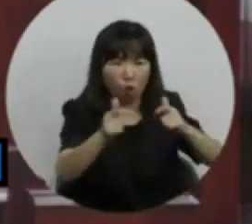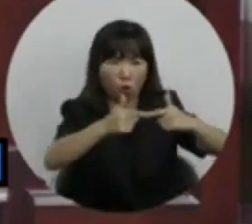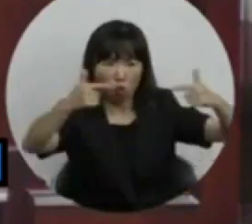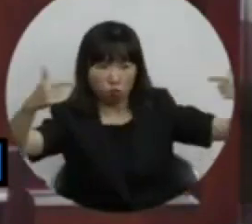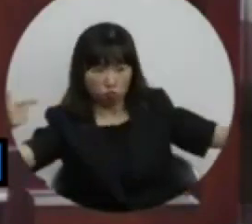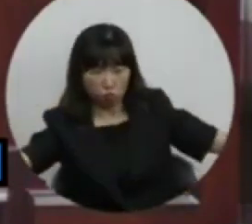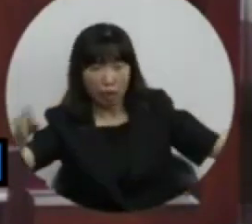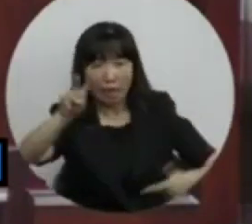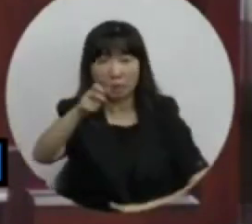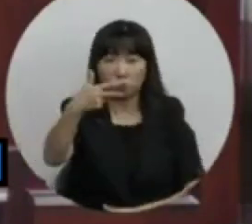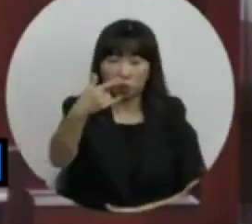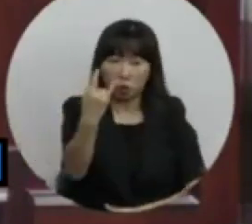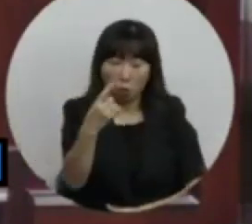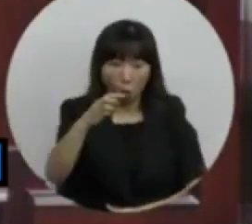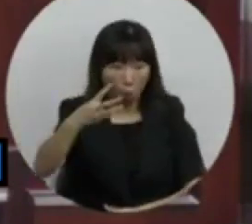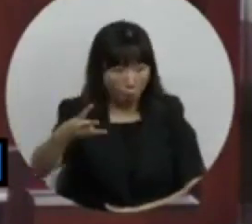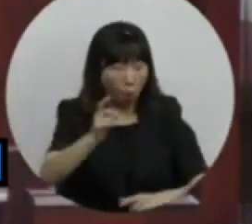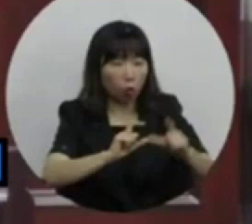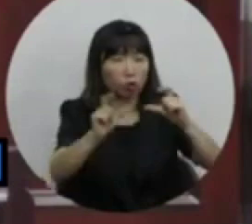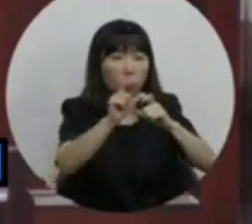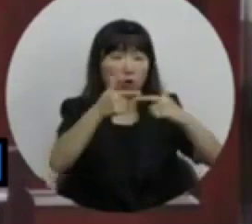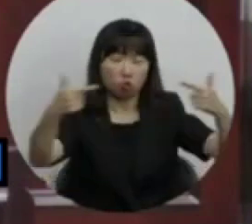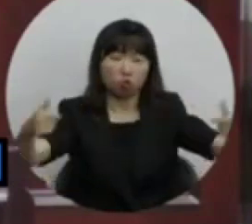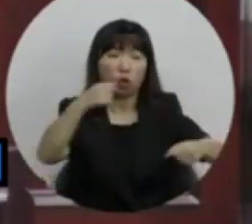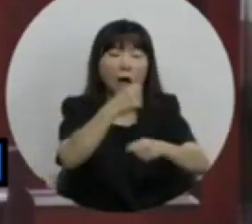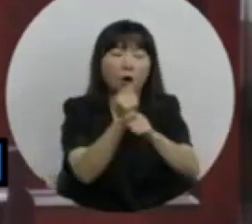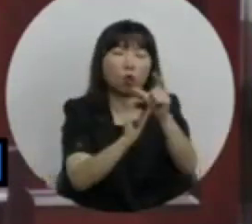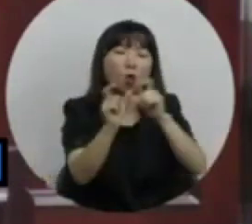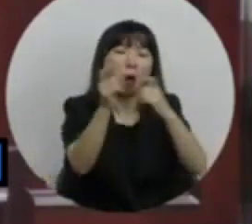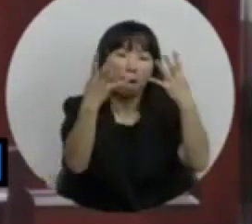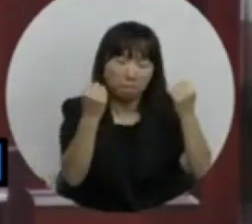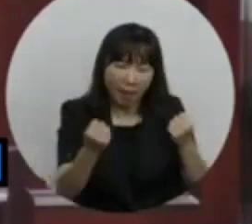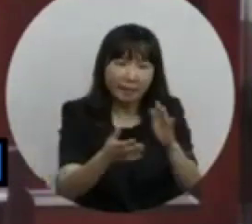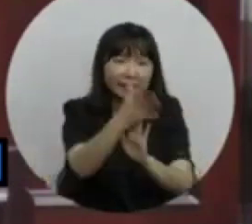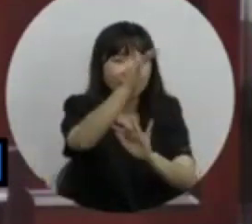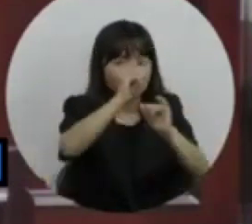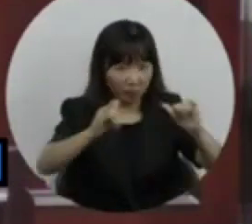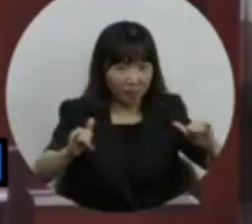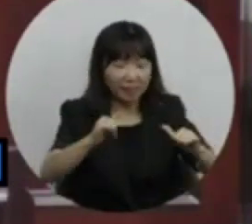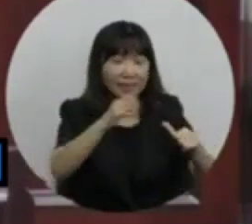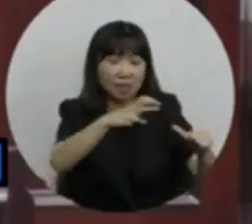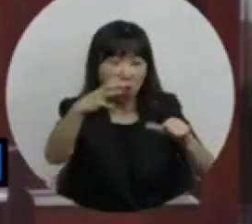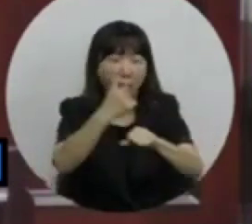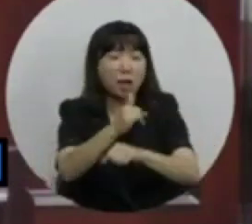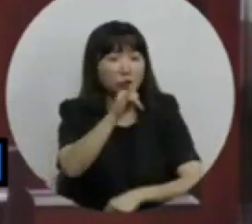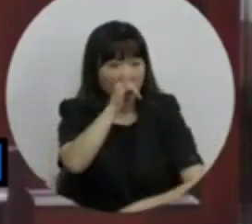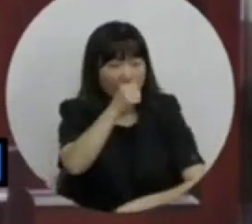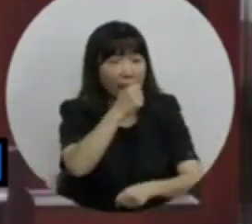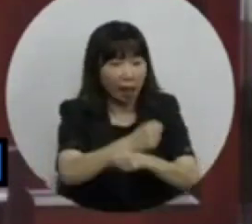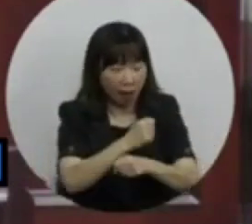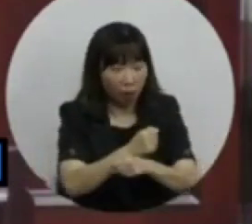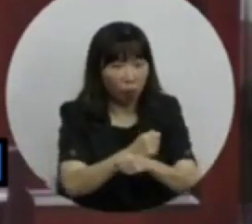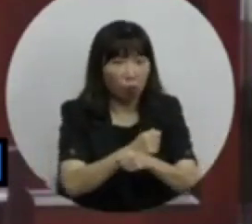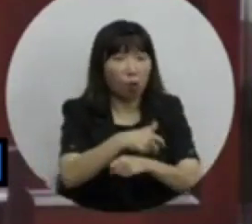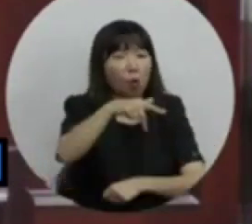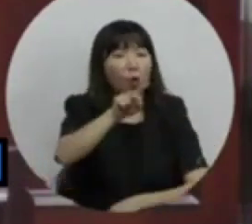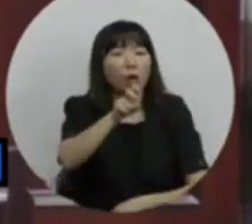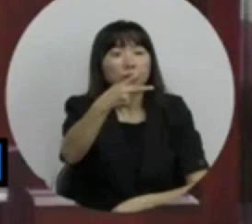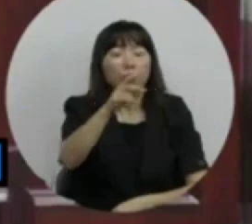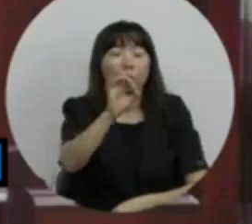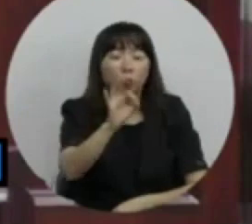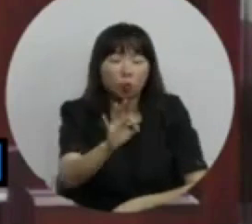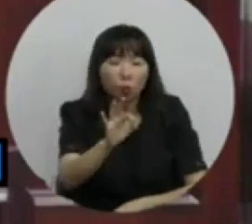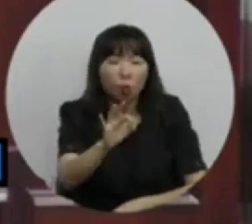추가로 증설하여 더 많은 주민이 이용할 수 있도록 추진하고 있으며 점덕면 사곡리 매립장 농지를